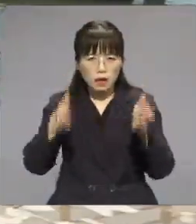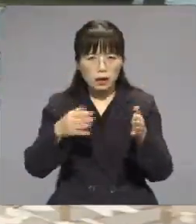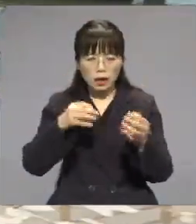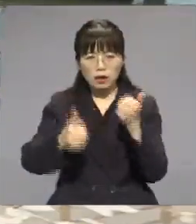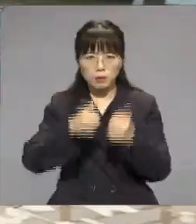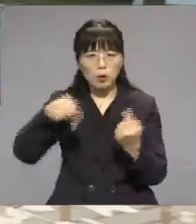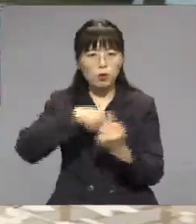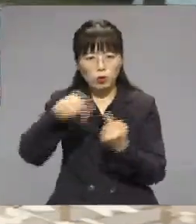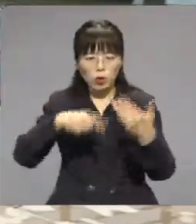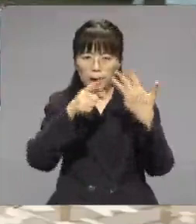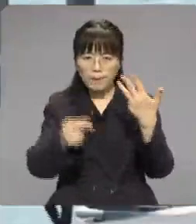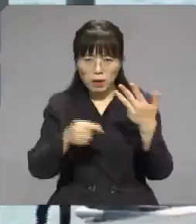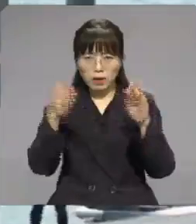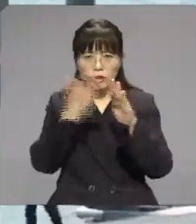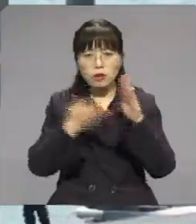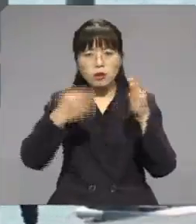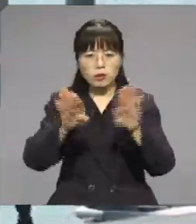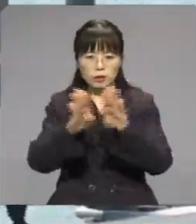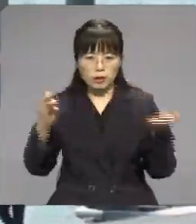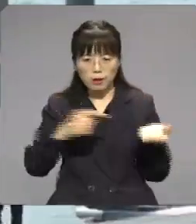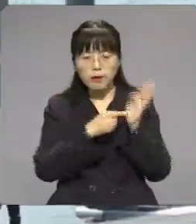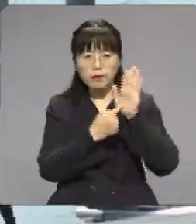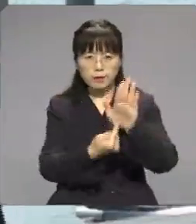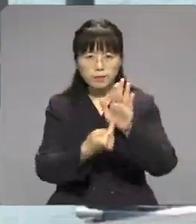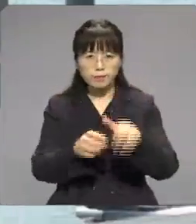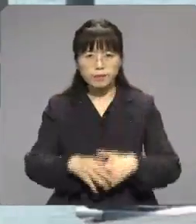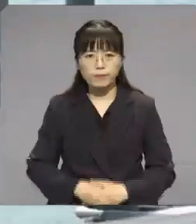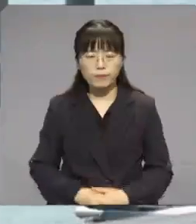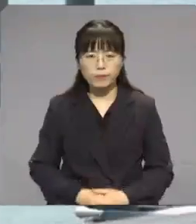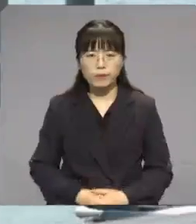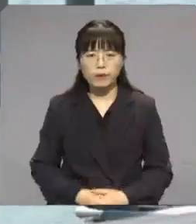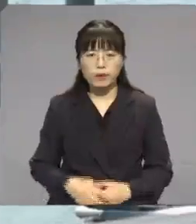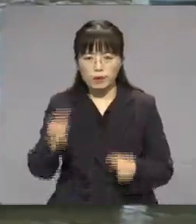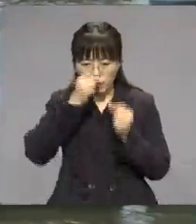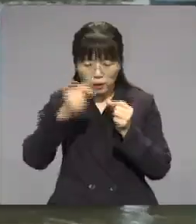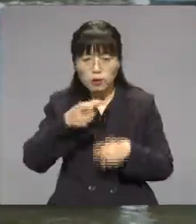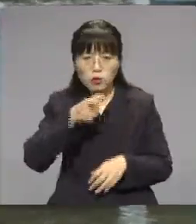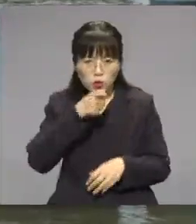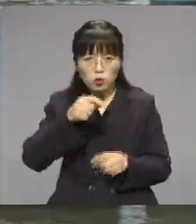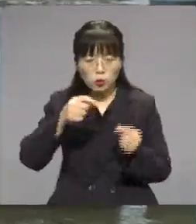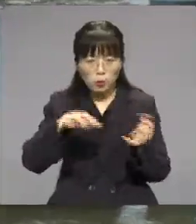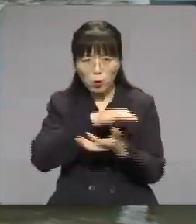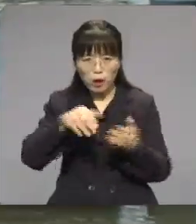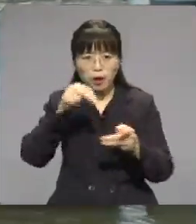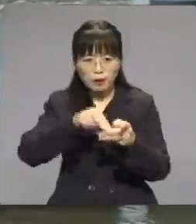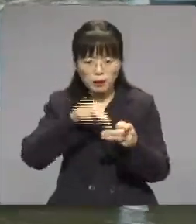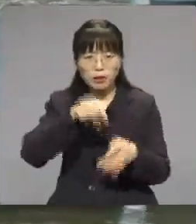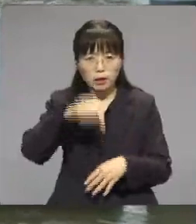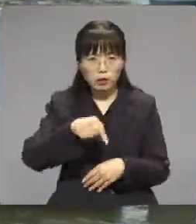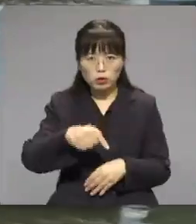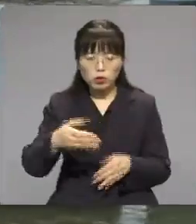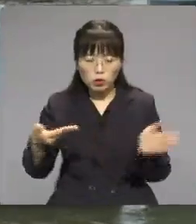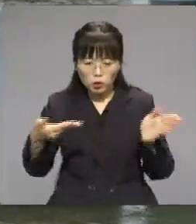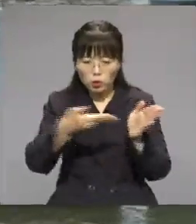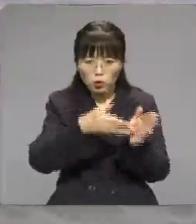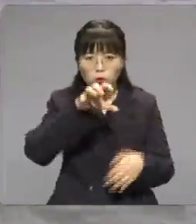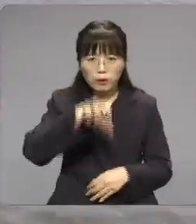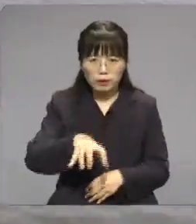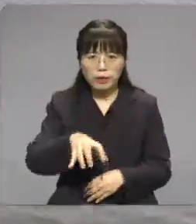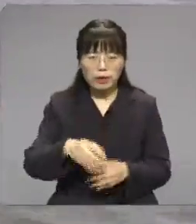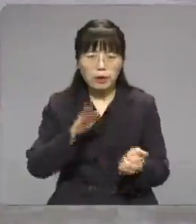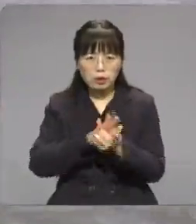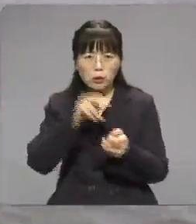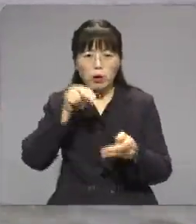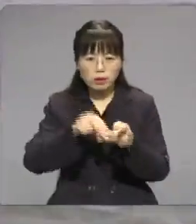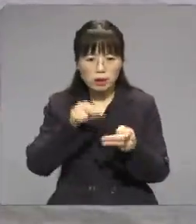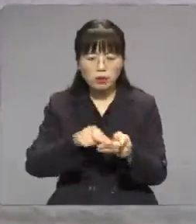오는 8월 정식 개장한다고 밝혔습니다. 친수 복합시설인 센터는 수상 계류장과 육상 계류장,